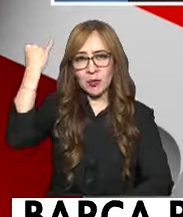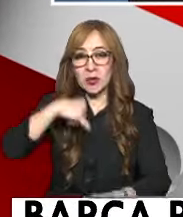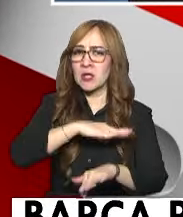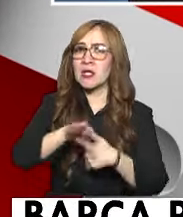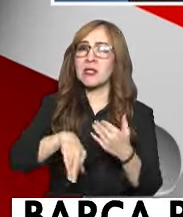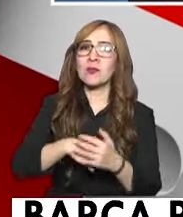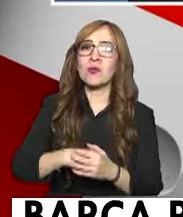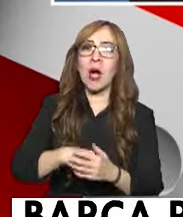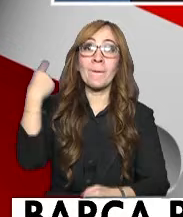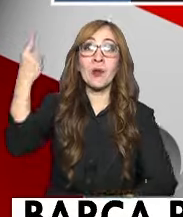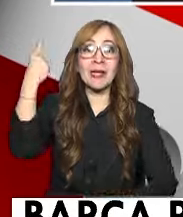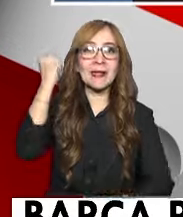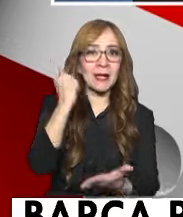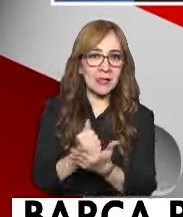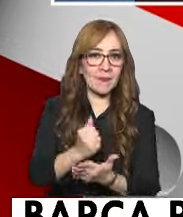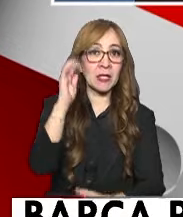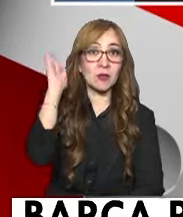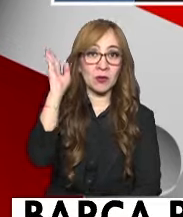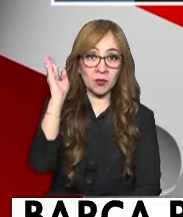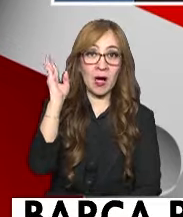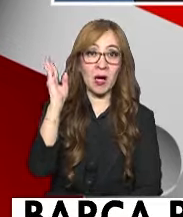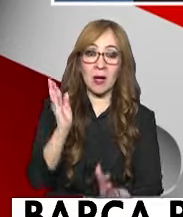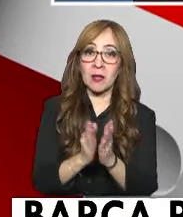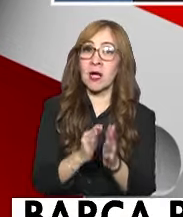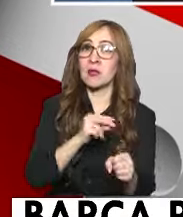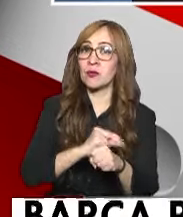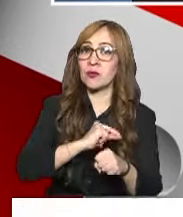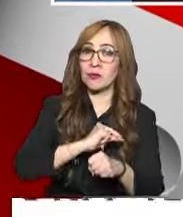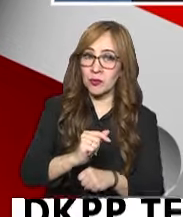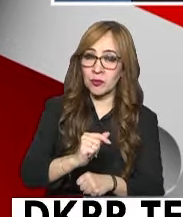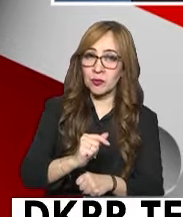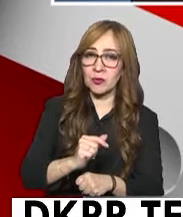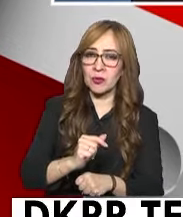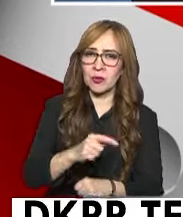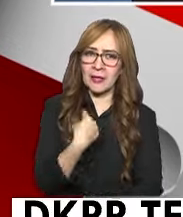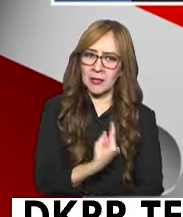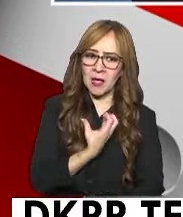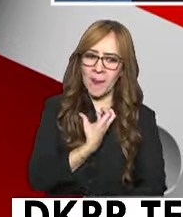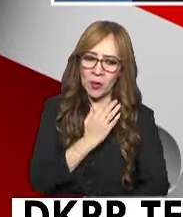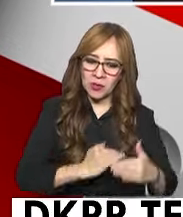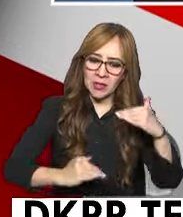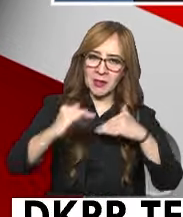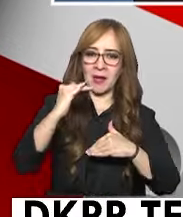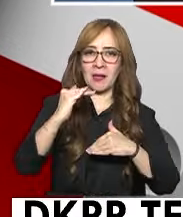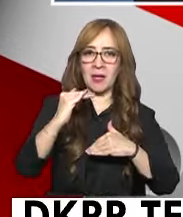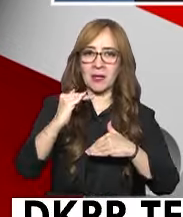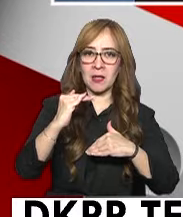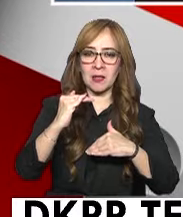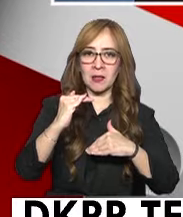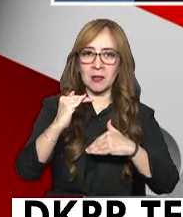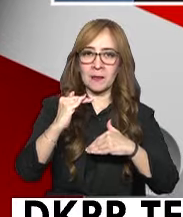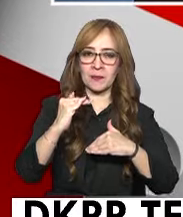sudah dijamin oleh pemerintah kemudian guru-guru juga akan kita tingkatkan kualitas pendidiknya